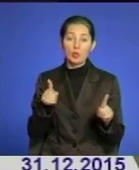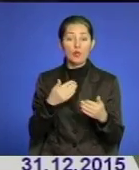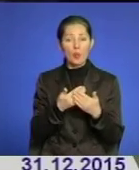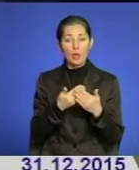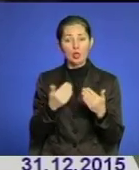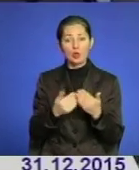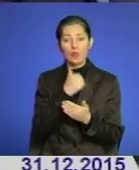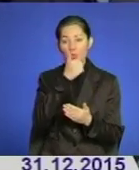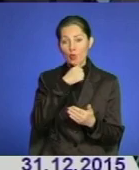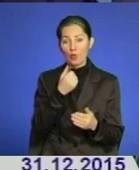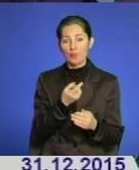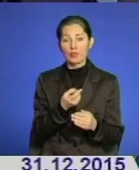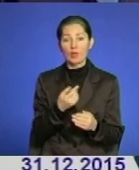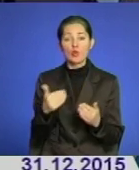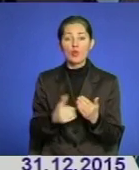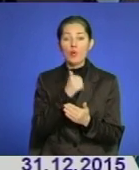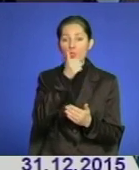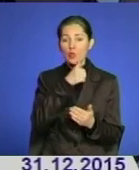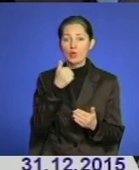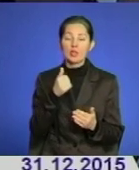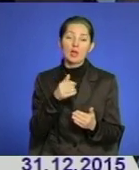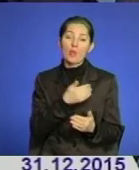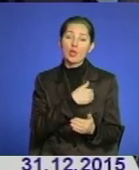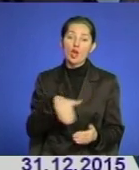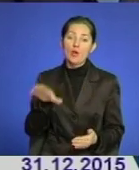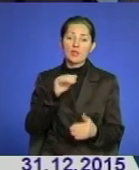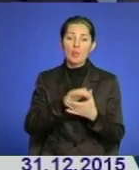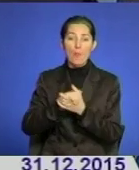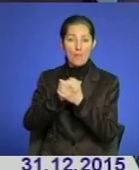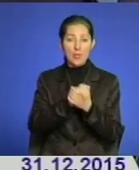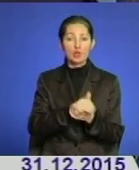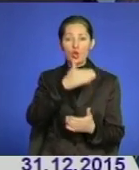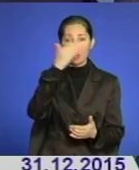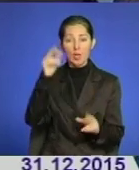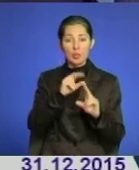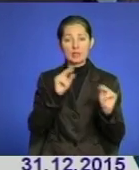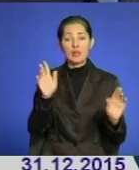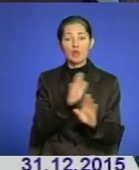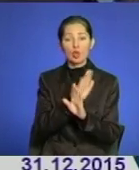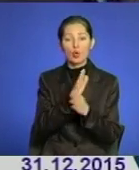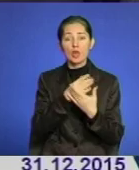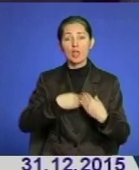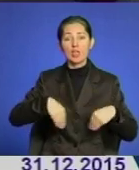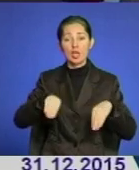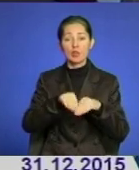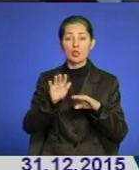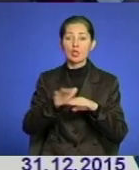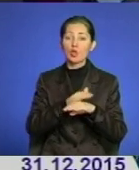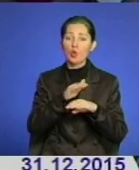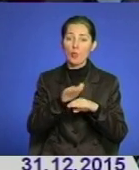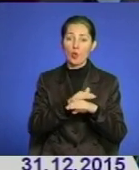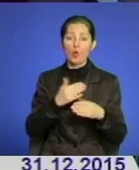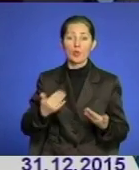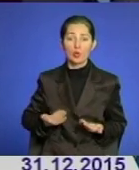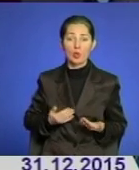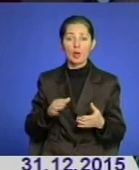році щиро зичу всім мирного неба, щасливої долі, єдності, добробуту,